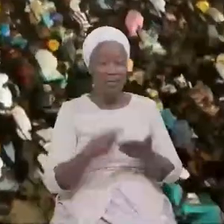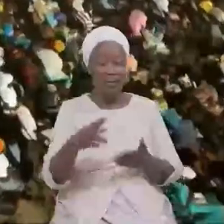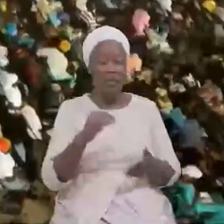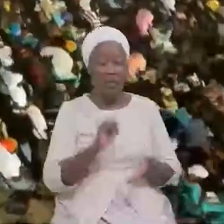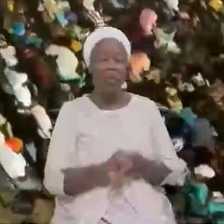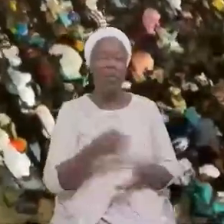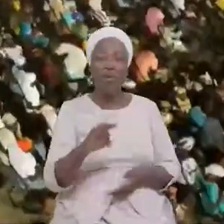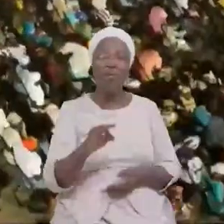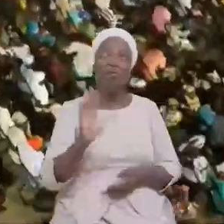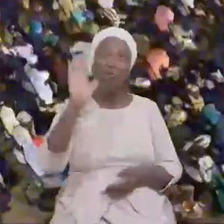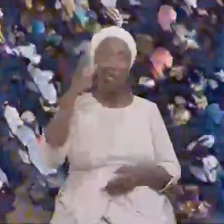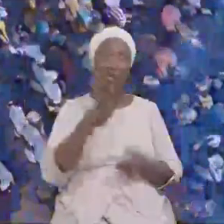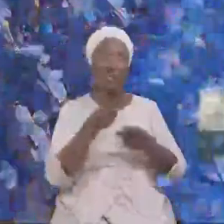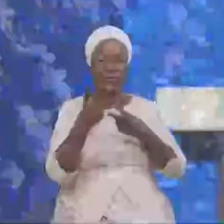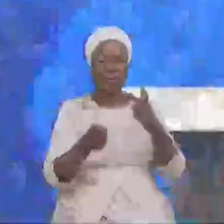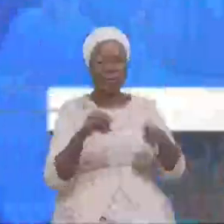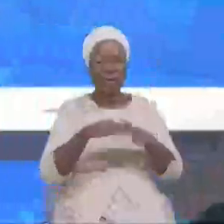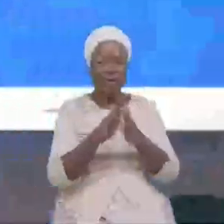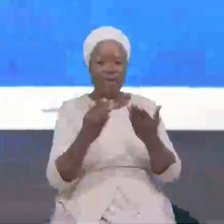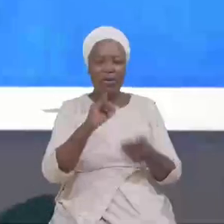Et à cause de la visitation,